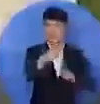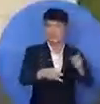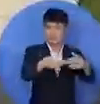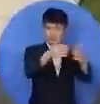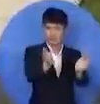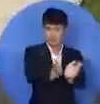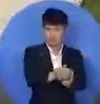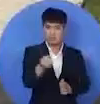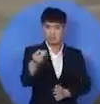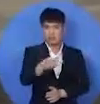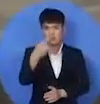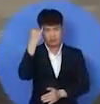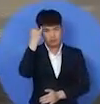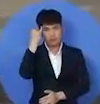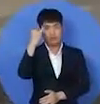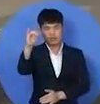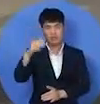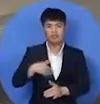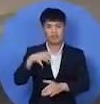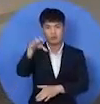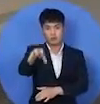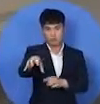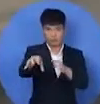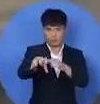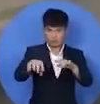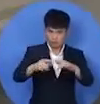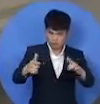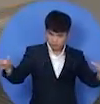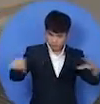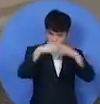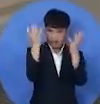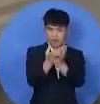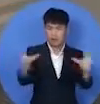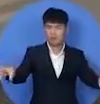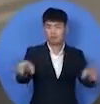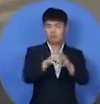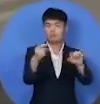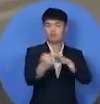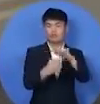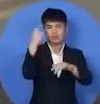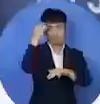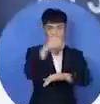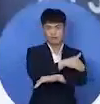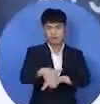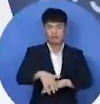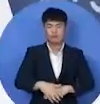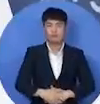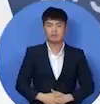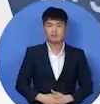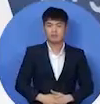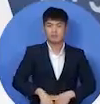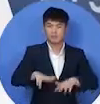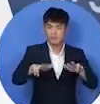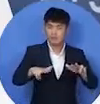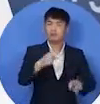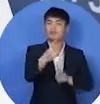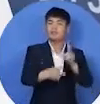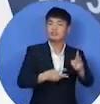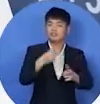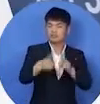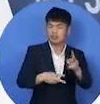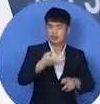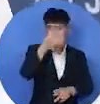SB플라자 사업단, 창업공작소 등 과학기술 융복합 사업화센터로 운영할 예정입니다. 이런 과학벨트 사업의